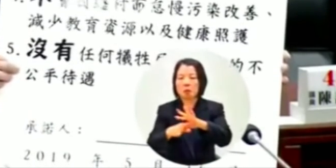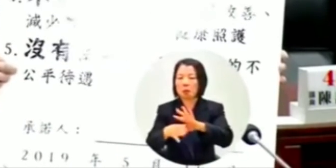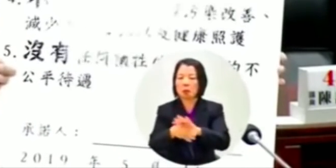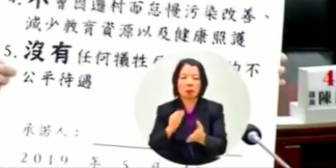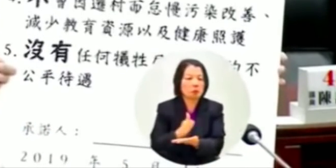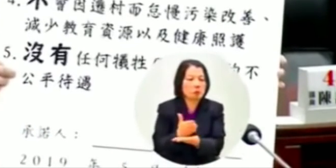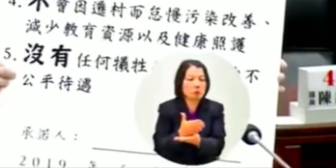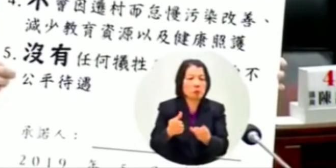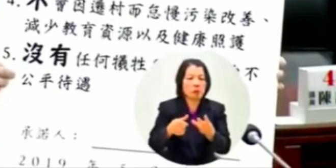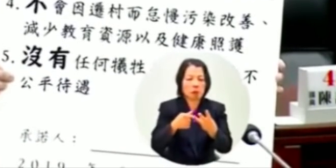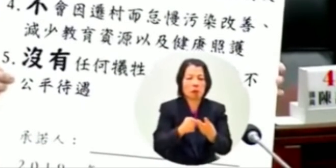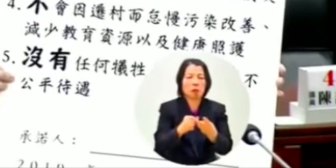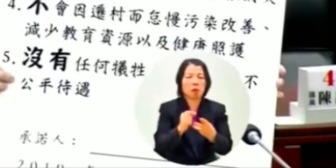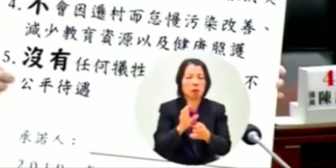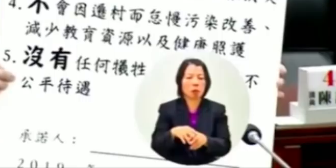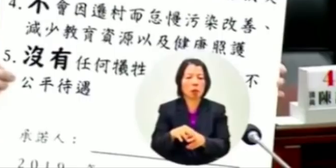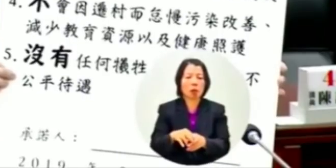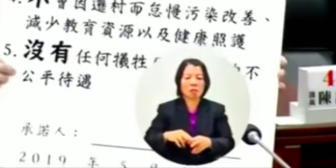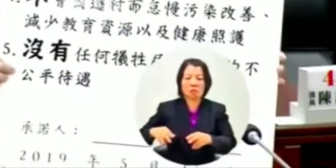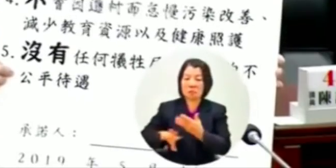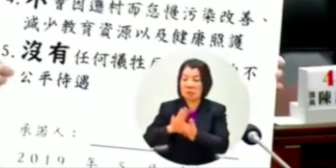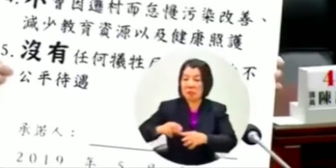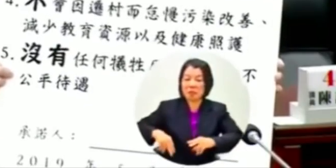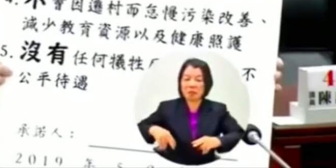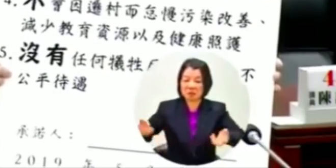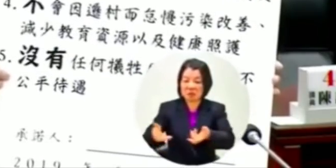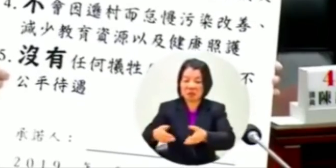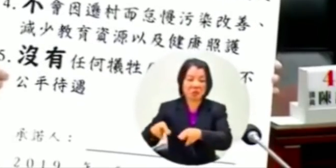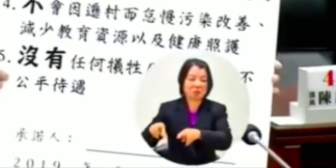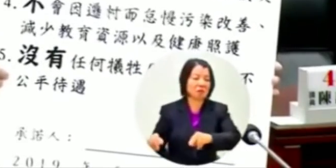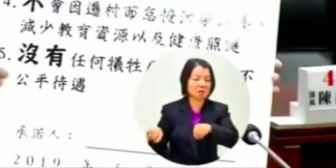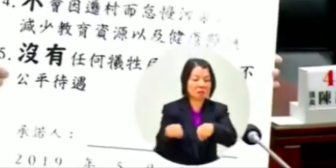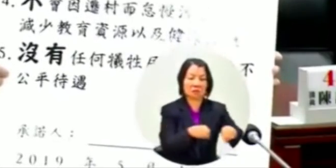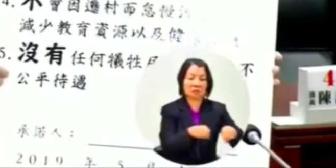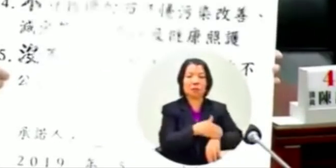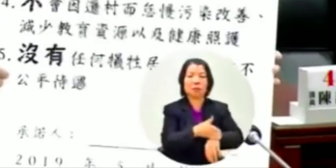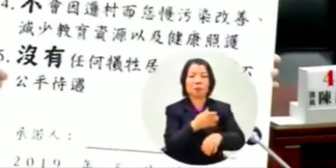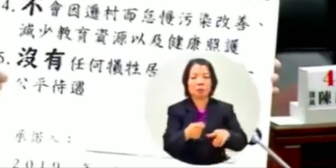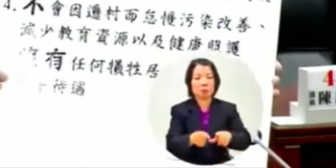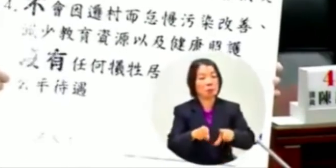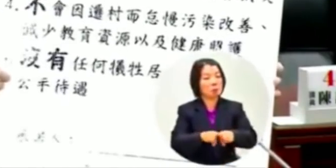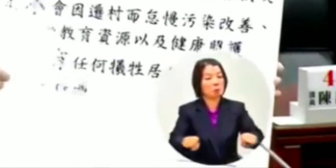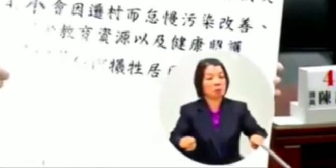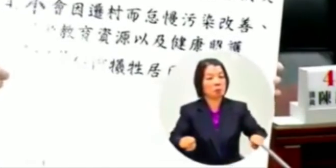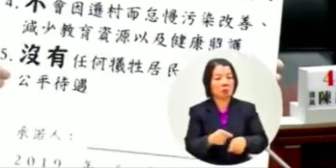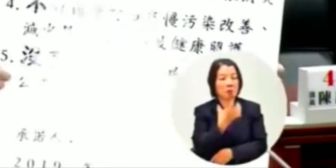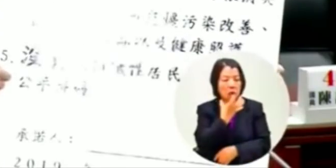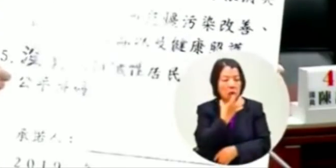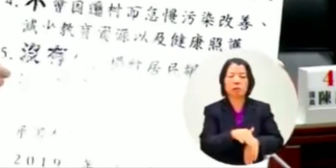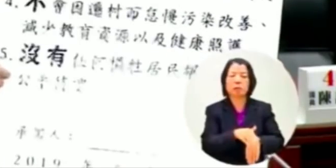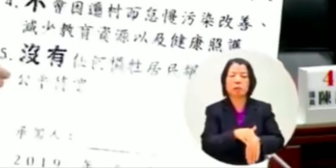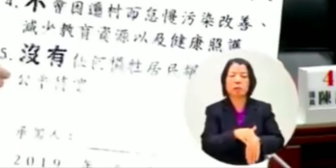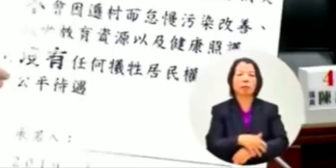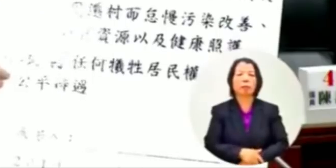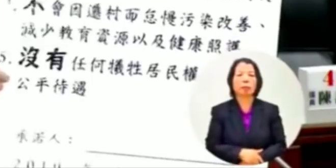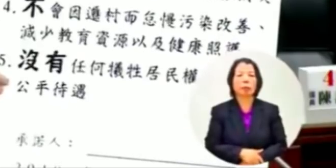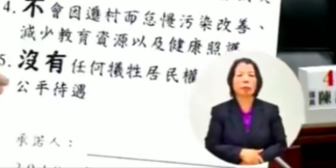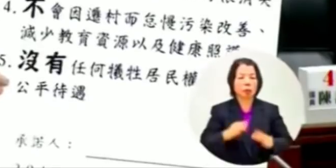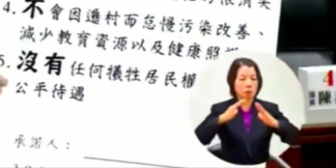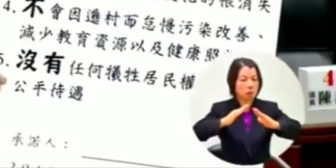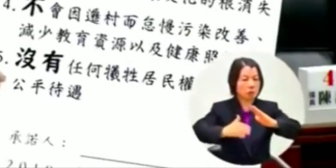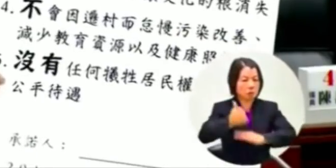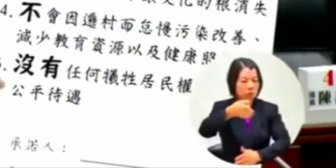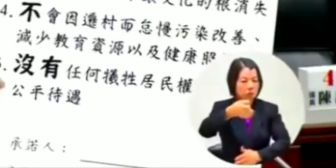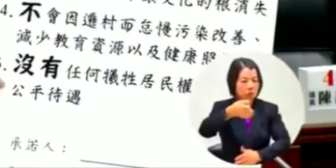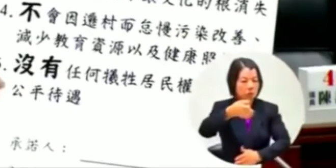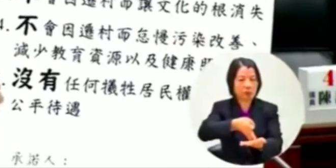哦，不会怠慢其他的改善，哦，没有任何不公平待遇，是不是？起掉列当帮我们签署这个承诺，请市长回